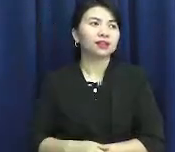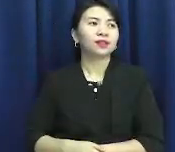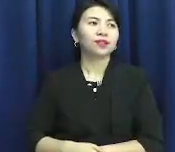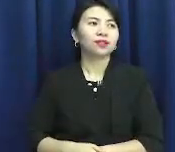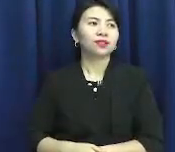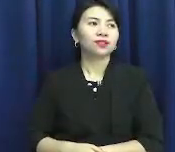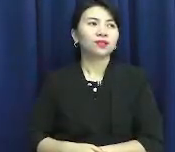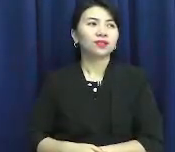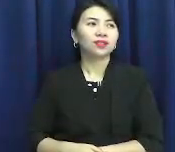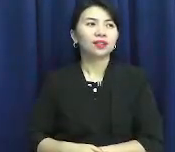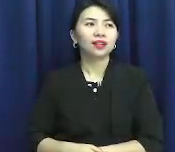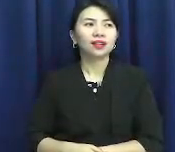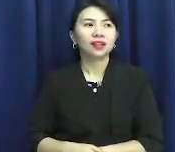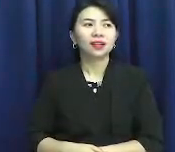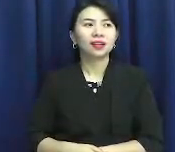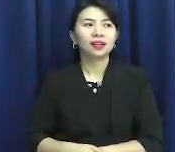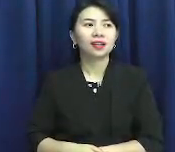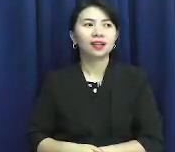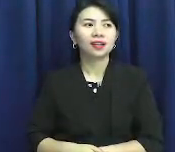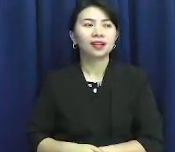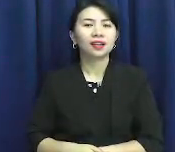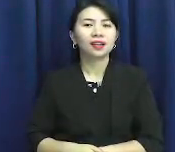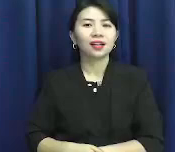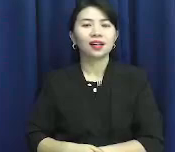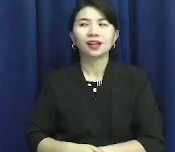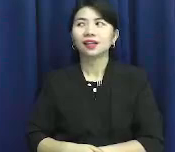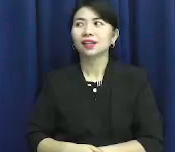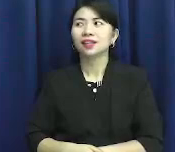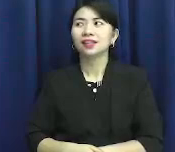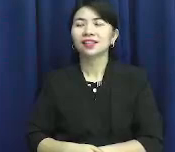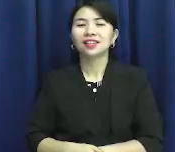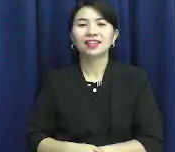Ay, medyo delayed lang, no? Delayed kasi pasensya, medyo delayed ng